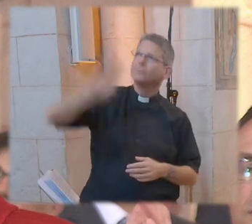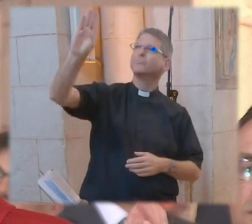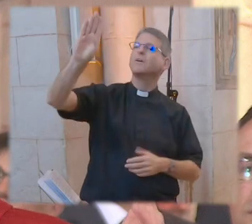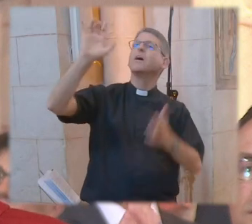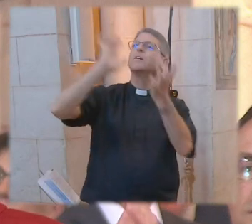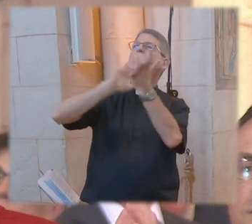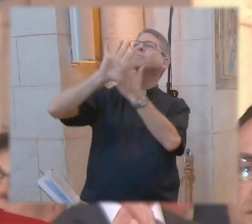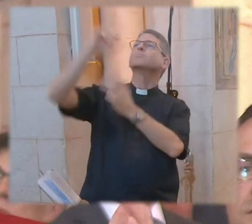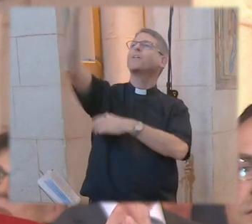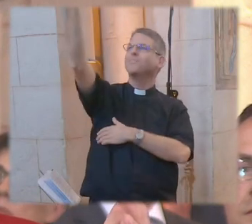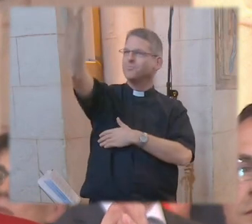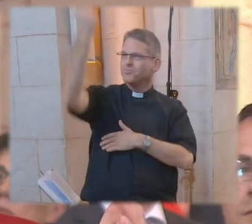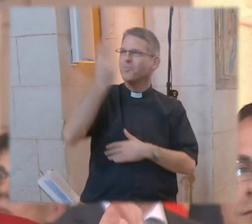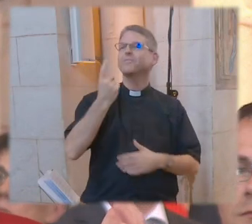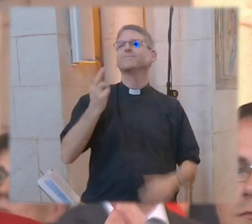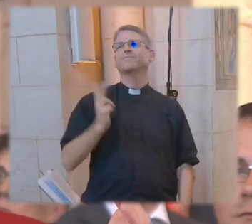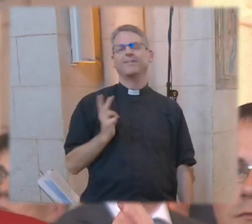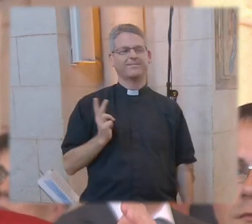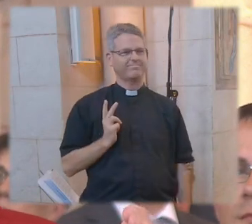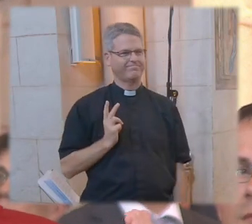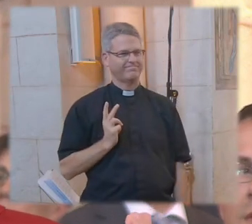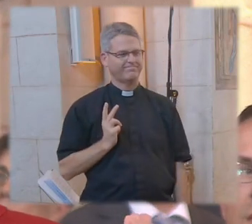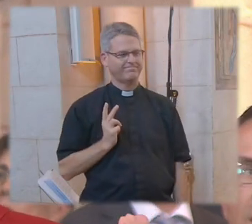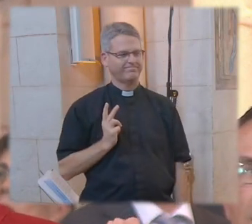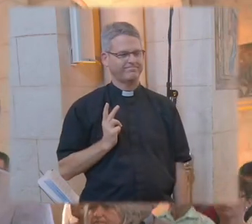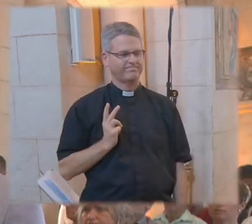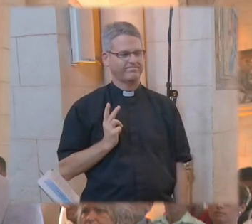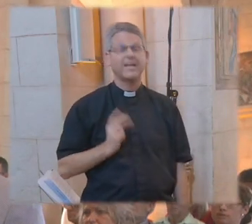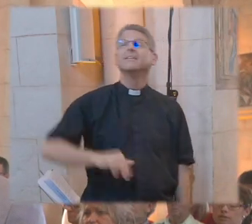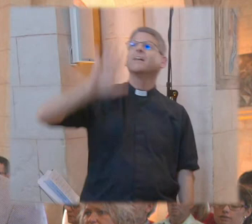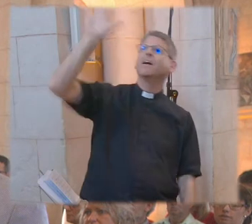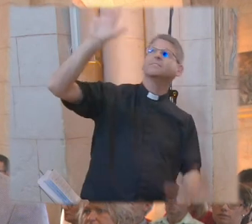Kommen unseres Erlösers Jesus Christus erwarten.